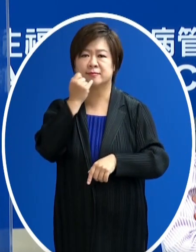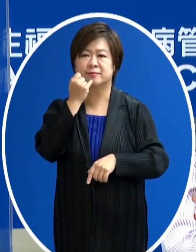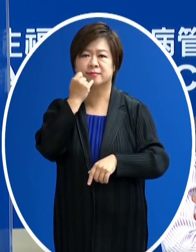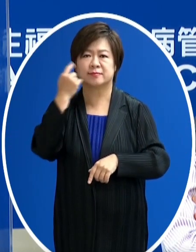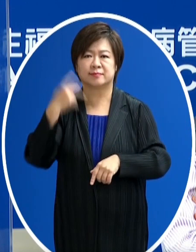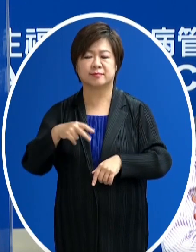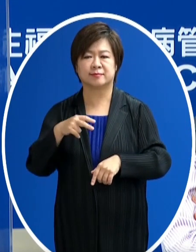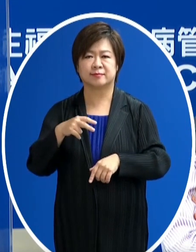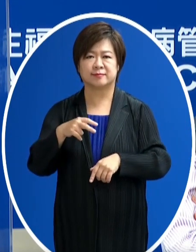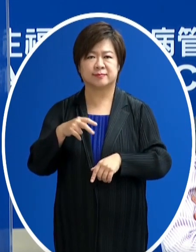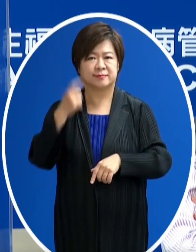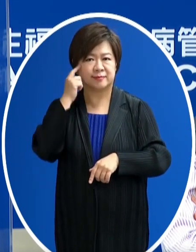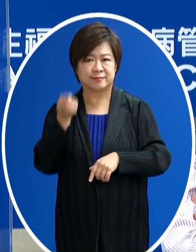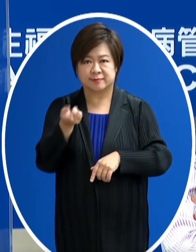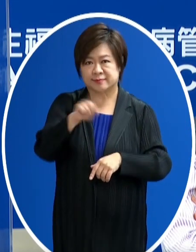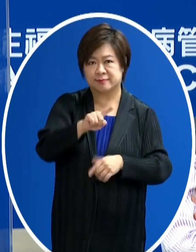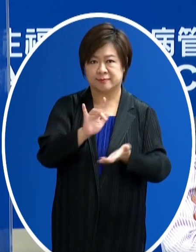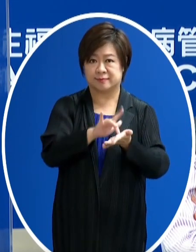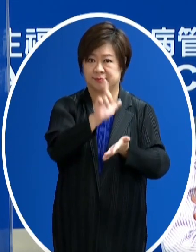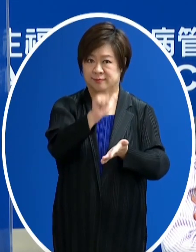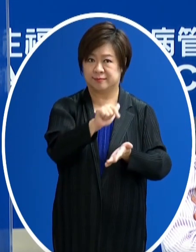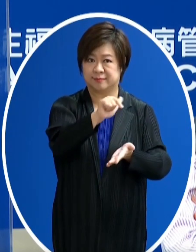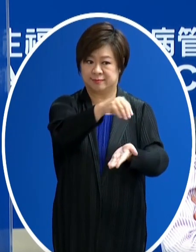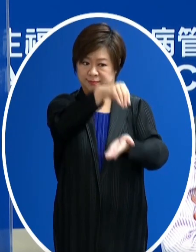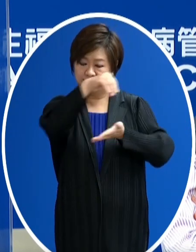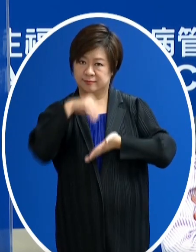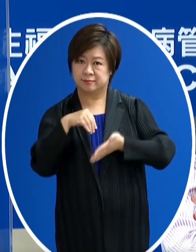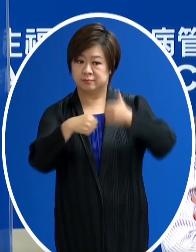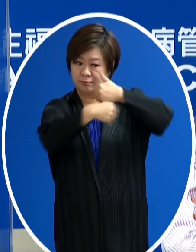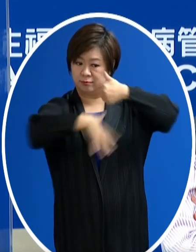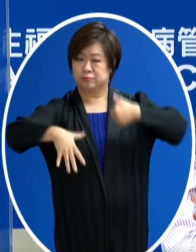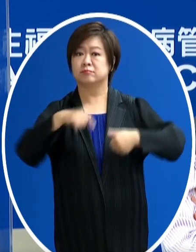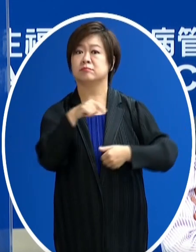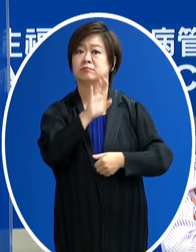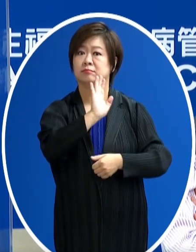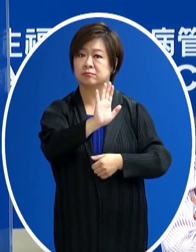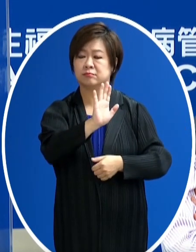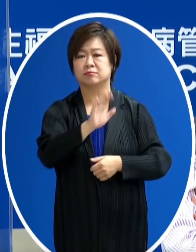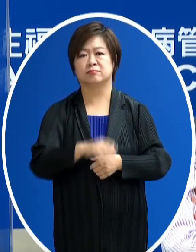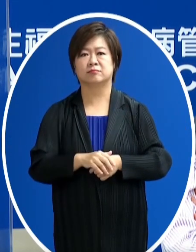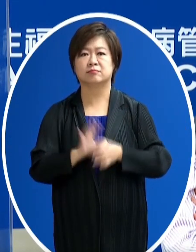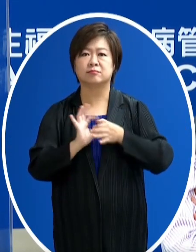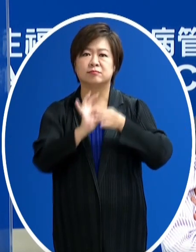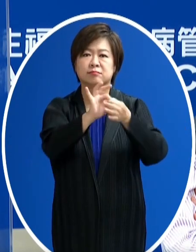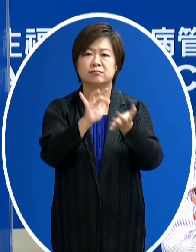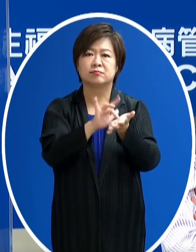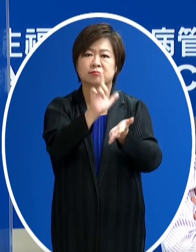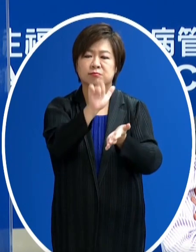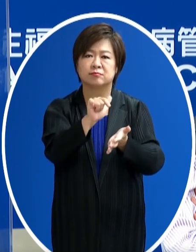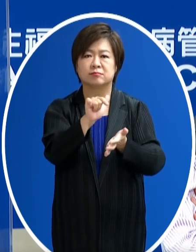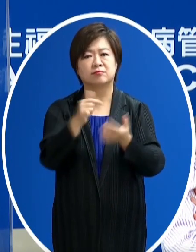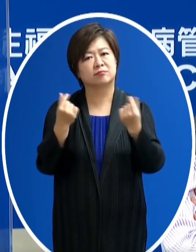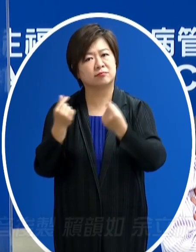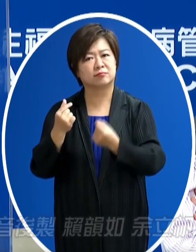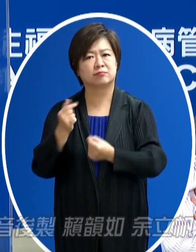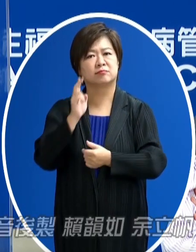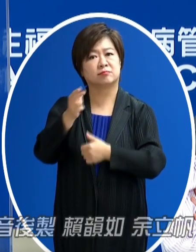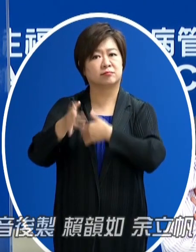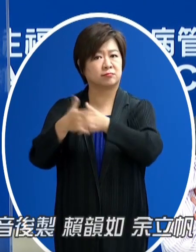医院哈，就是等于药师送药到宅的一个系统，然后让药师可以，你可以让亲友